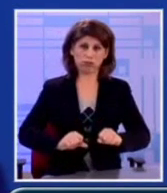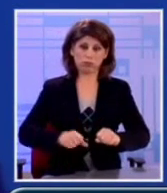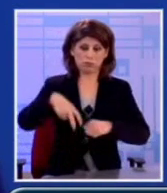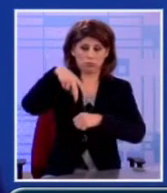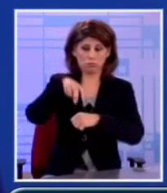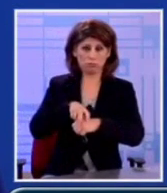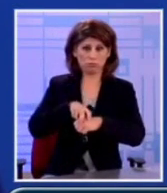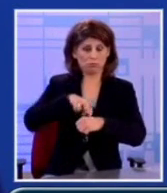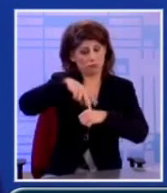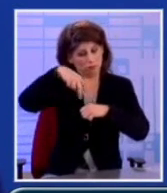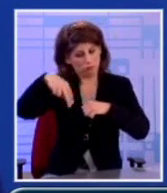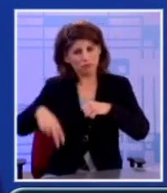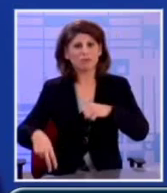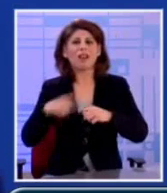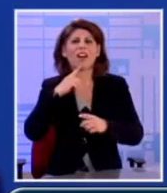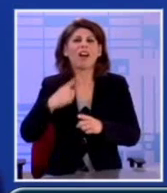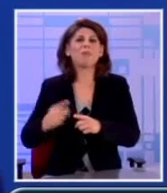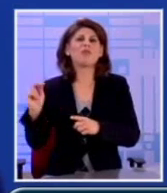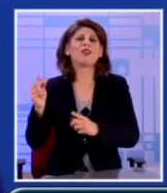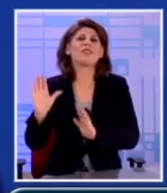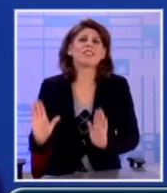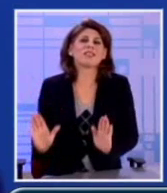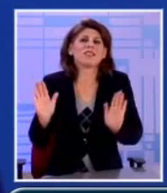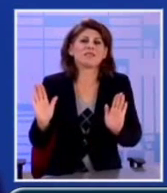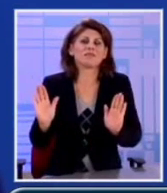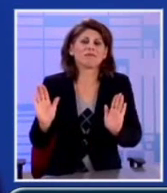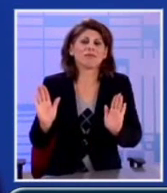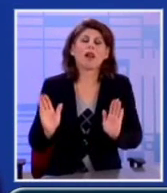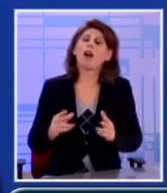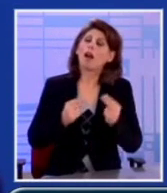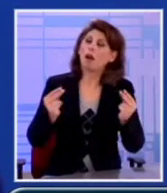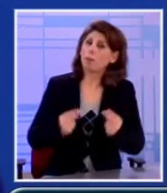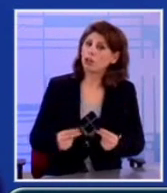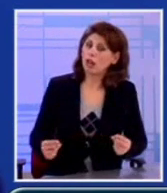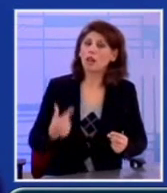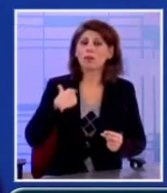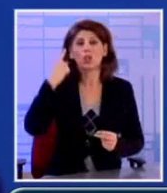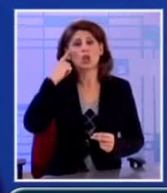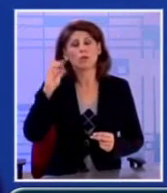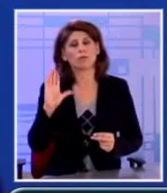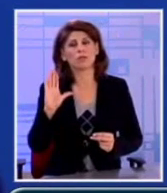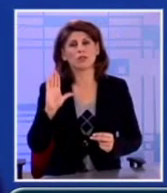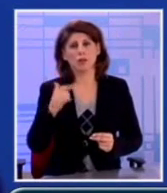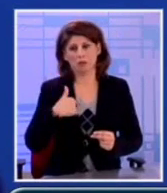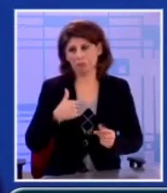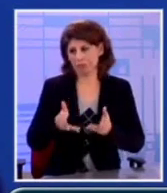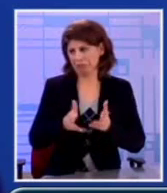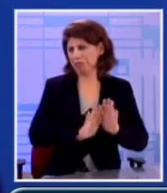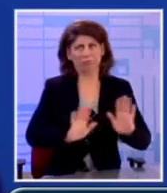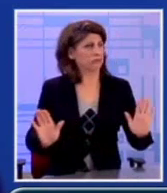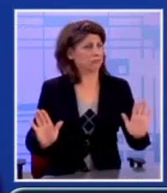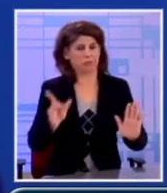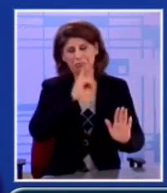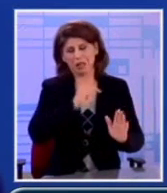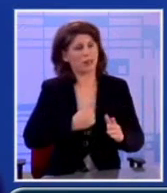την προεδρική, είναι βουλευτής. Και επομένως νομίζω ότι δεν ξεγέλασα κανέναν,